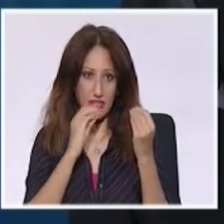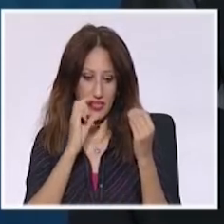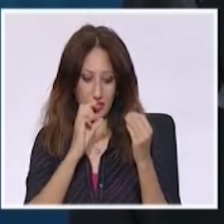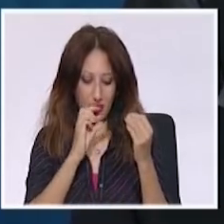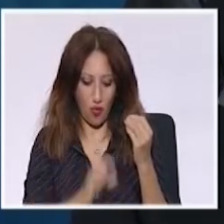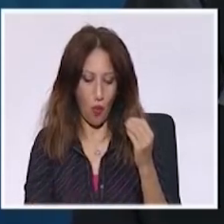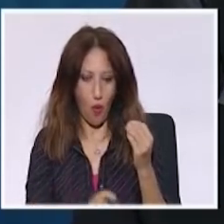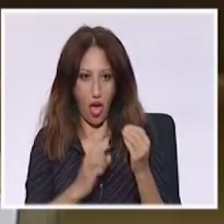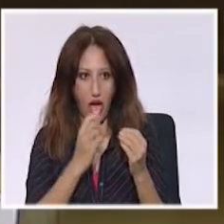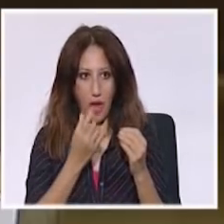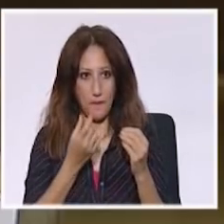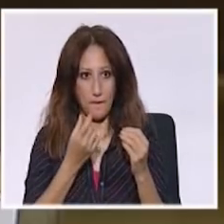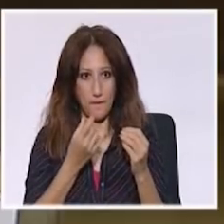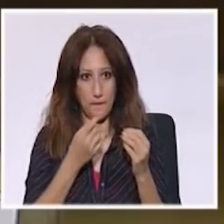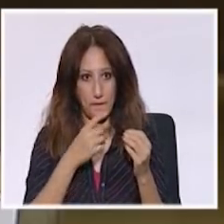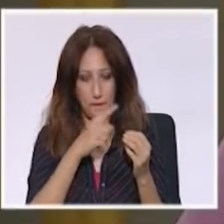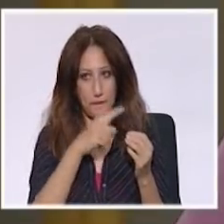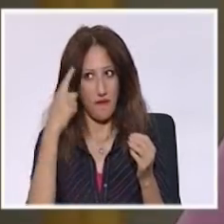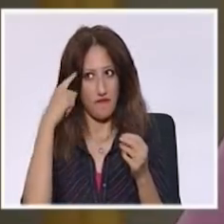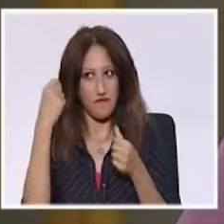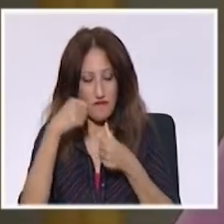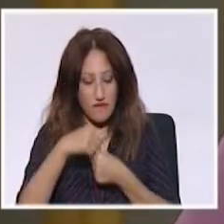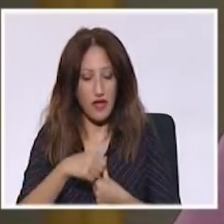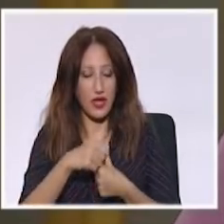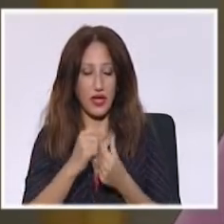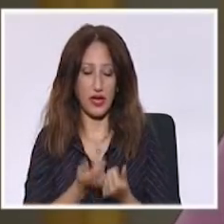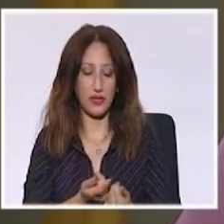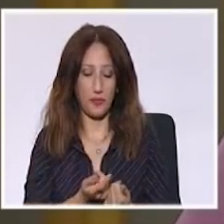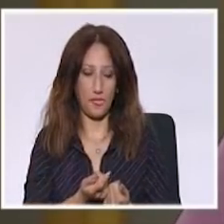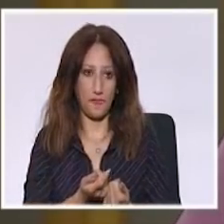اختلاف الملابس، كل دي حاجات ممكن تقول ان ممكن ما تكونش هي بنتكم.